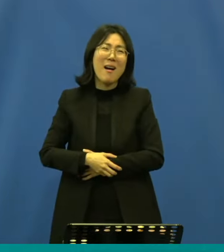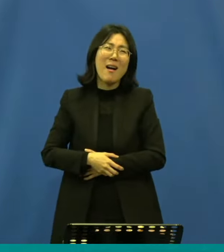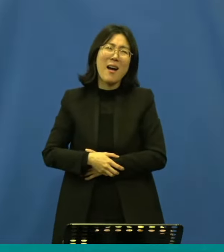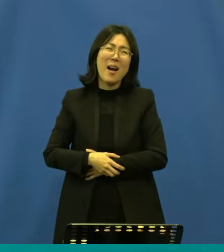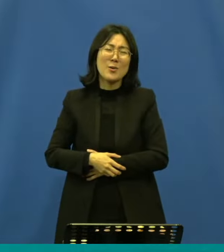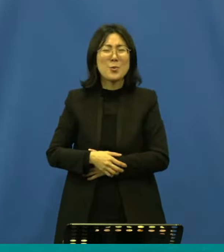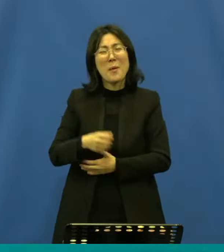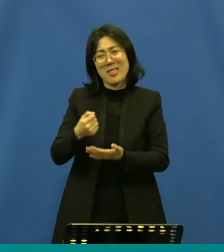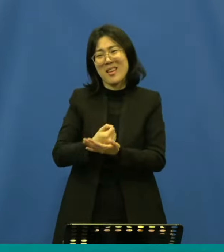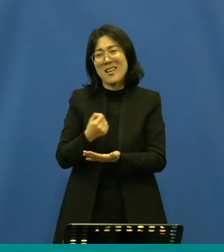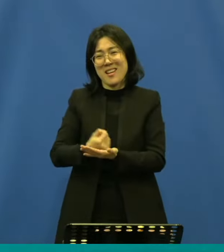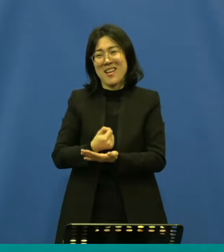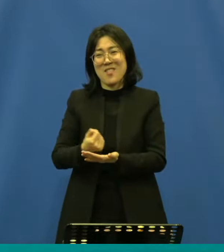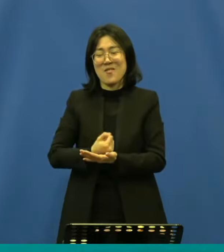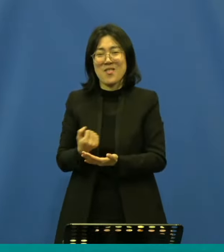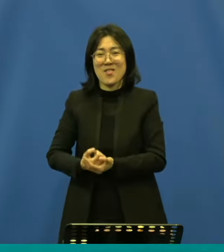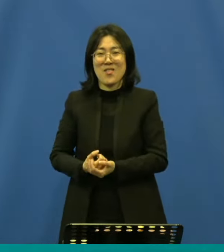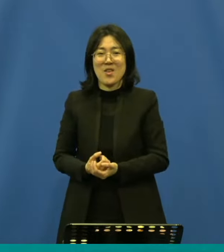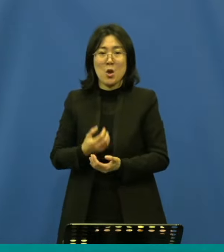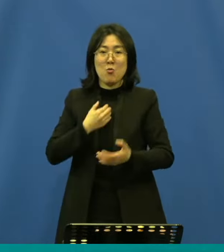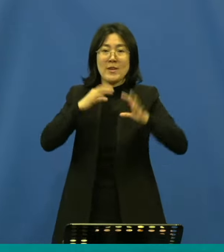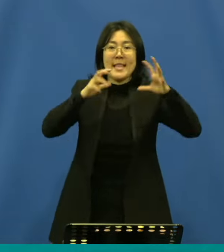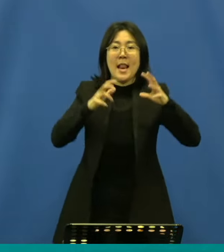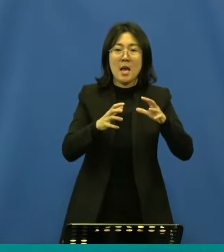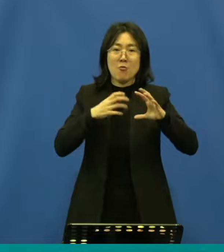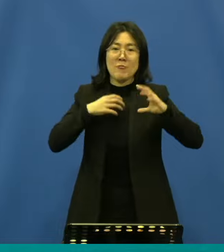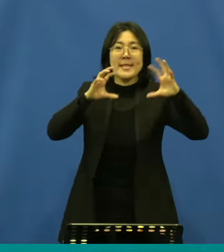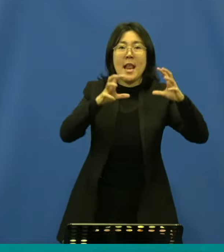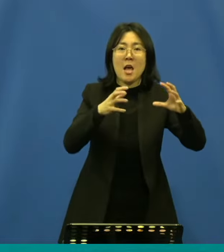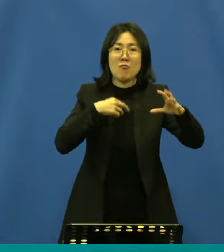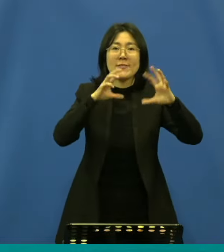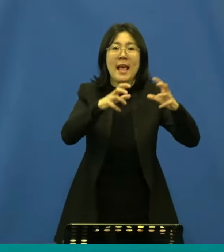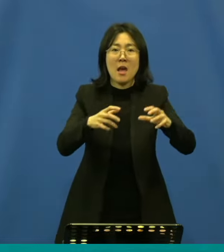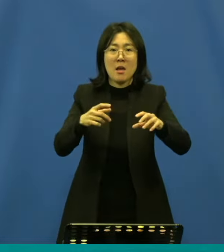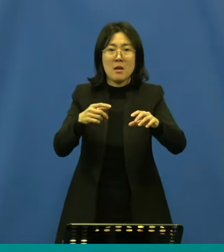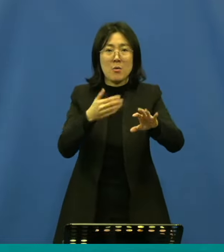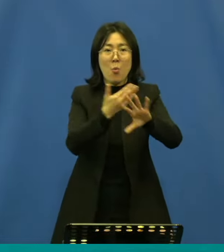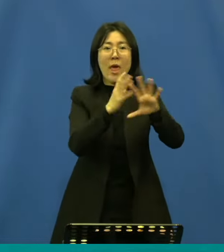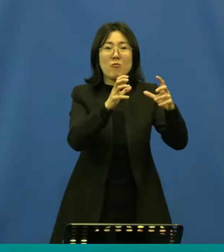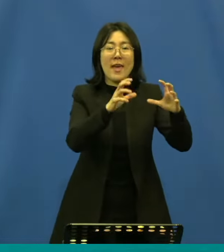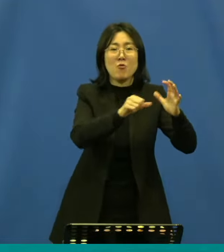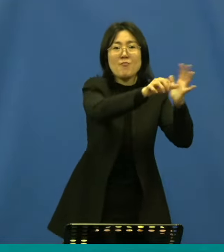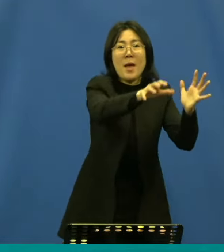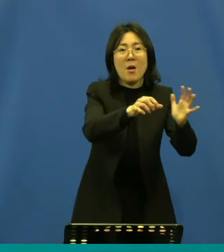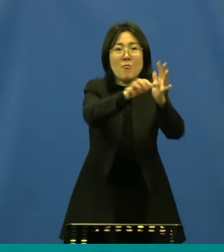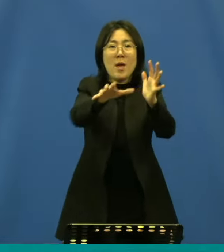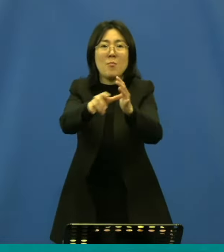내 사역을 강조하는 건 좋은데 남의 사역까지 폄하해버리고 과소평가해버리고,